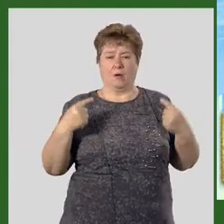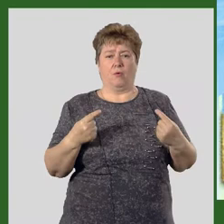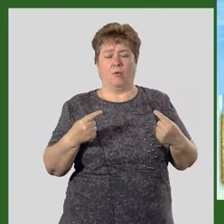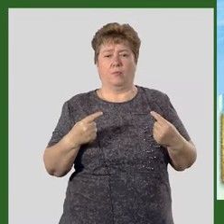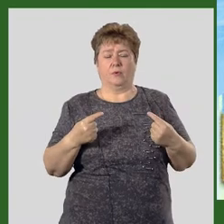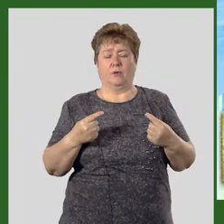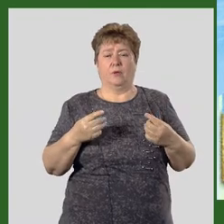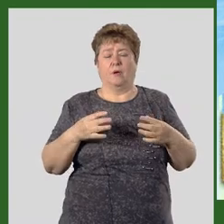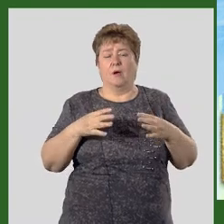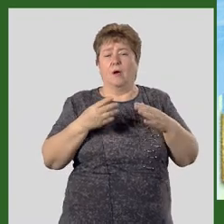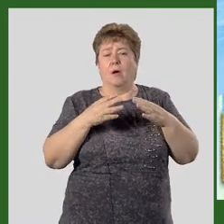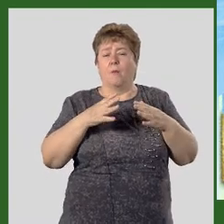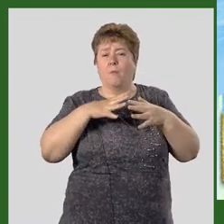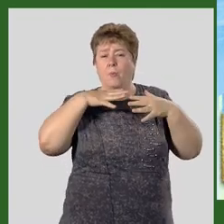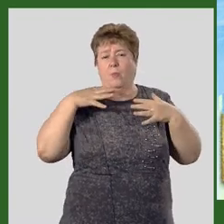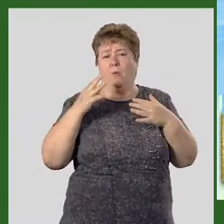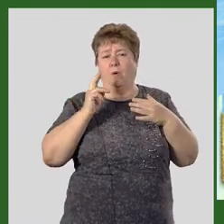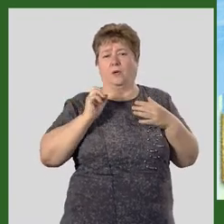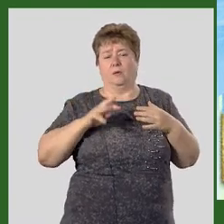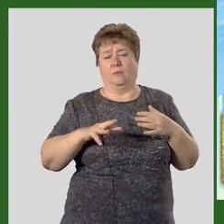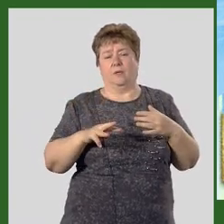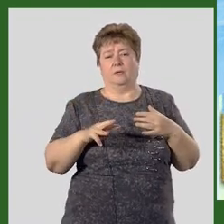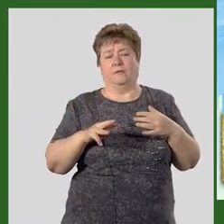огромные, несколько километров.